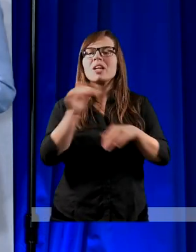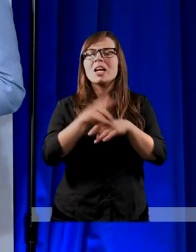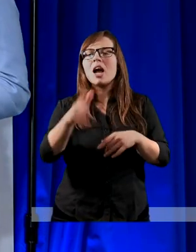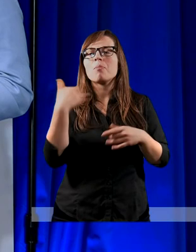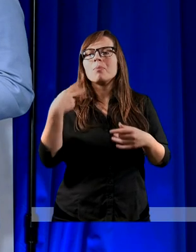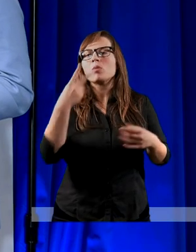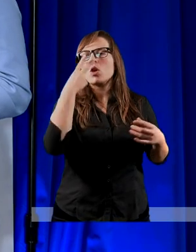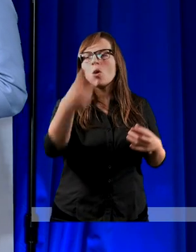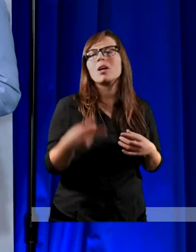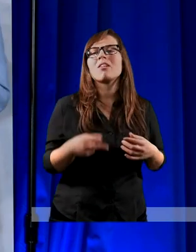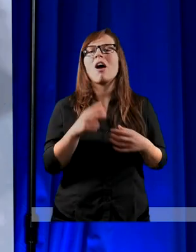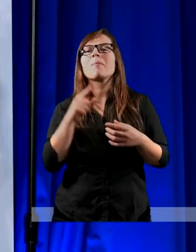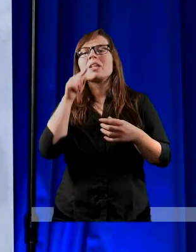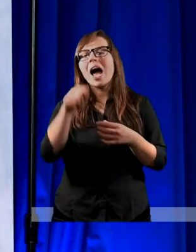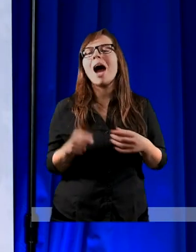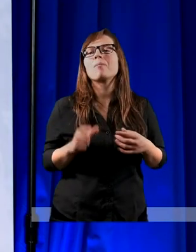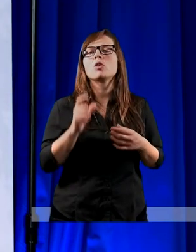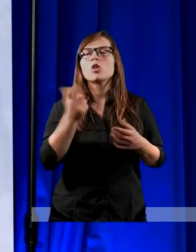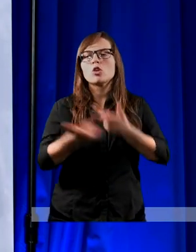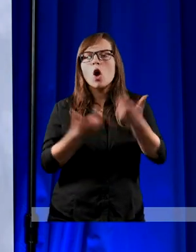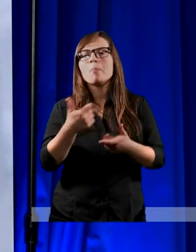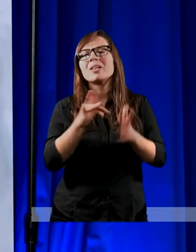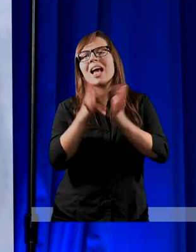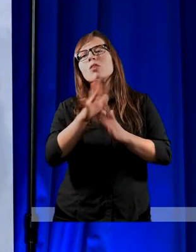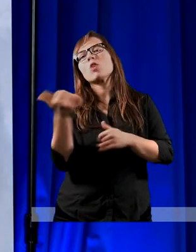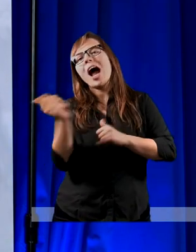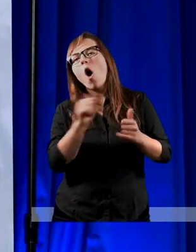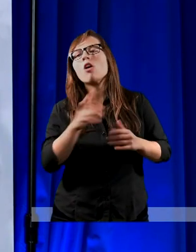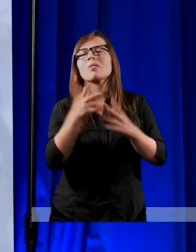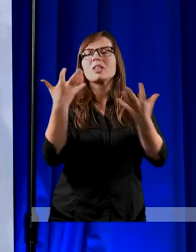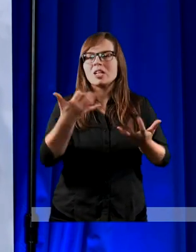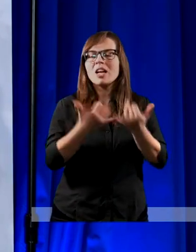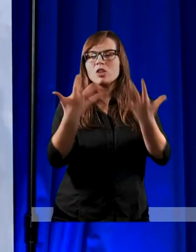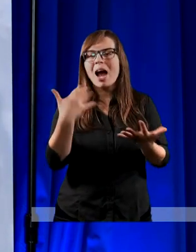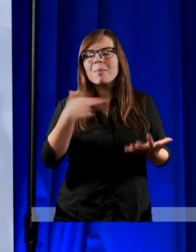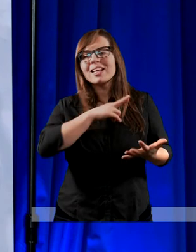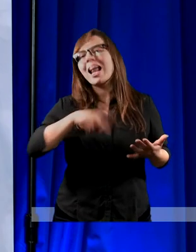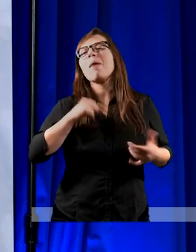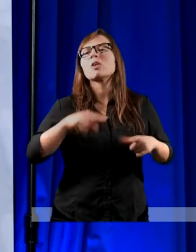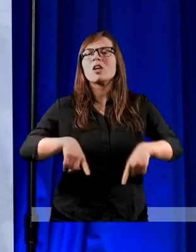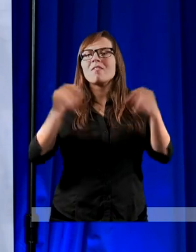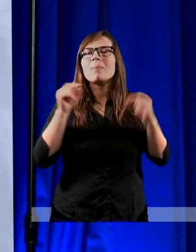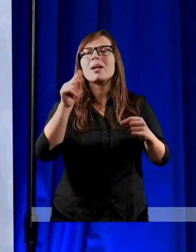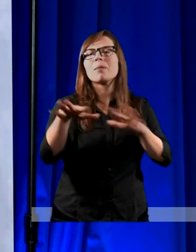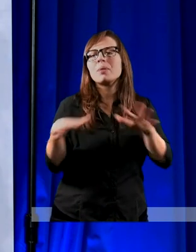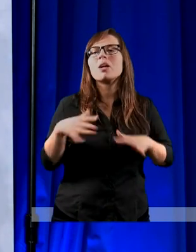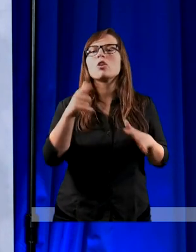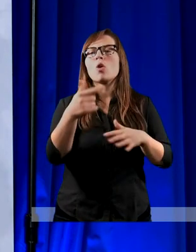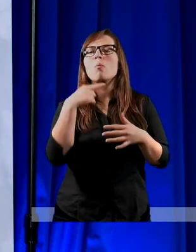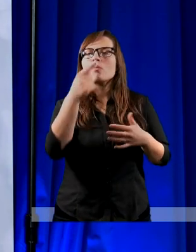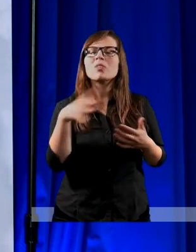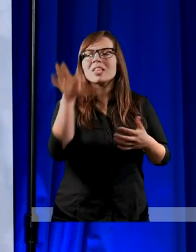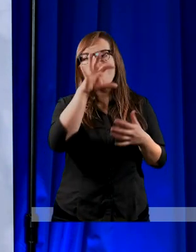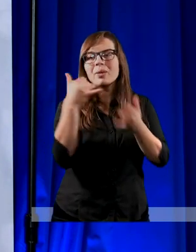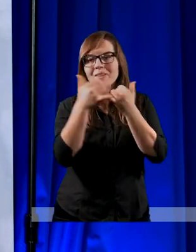bym zobaczył, nad Jordanem, tam gdzie Jezus się ochrzcił. I taką wyprawę organizujemy. Jeżeli chciałbyś z nami się wybrać, znaczy ja wiem, że może nas nie znasz, ale może